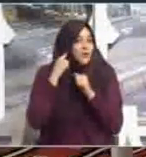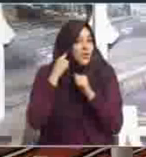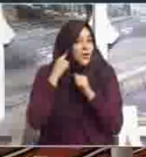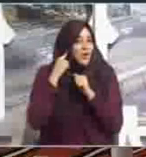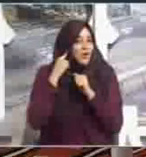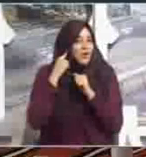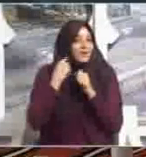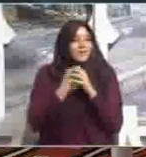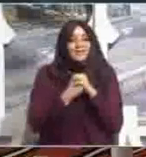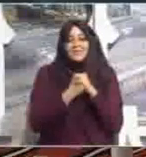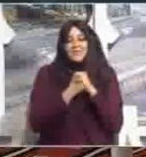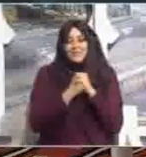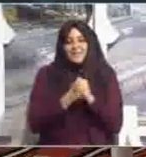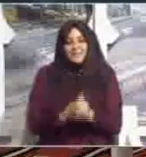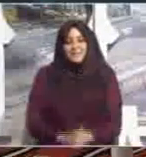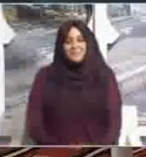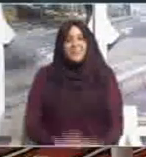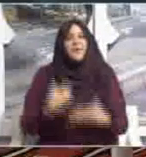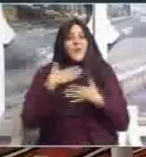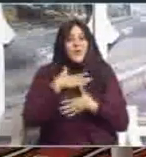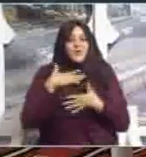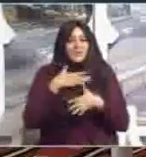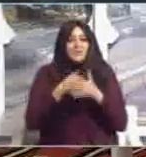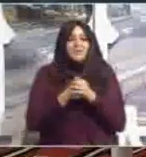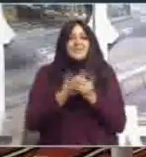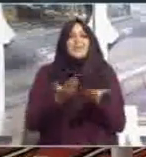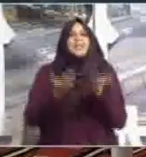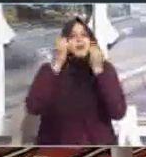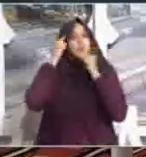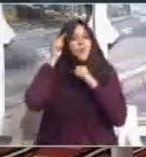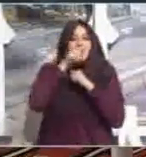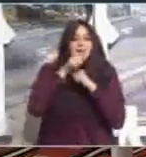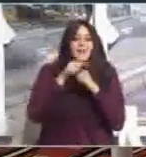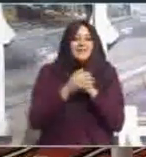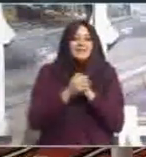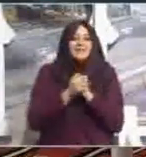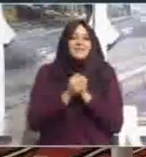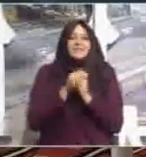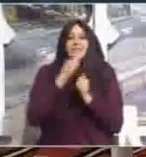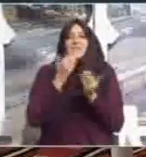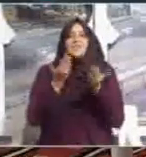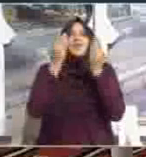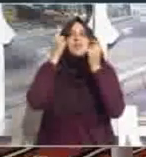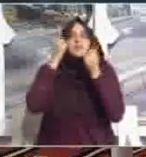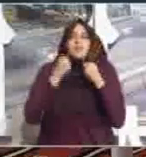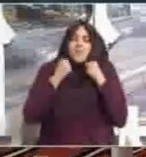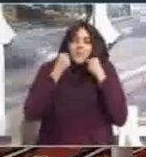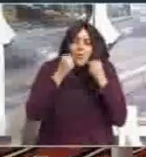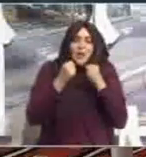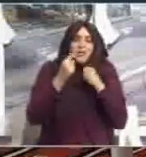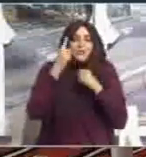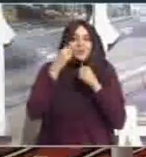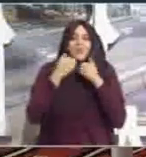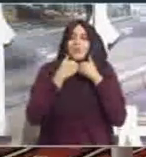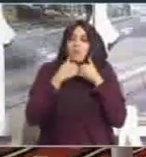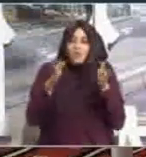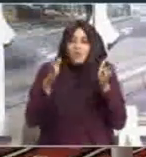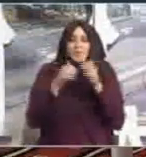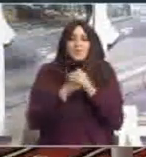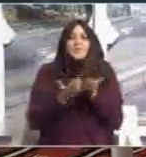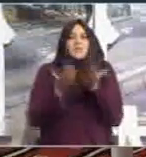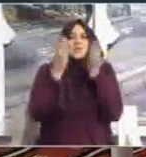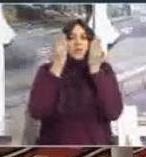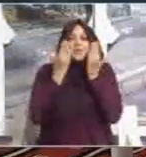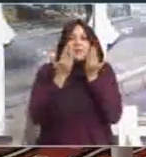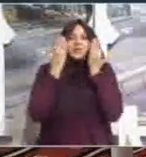هذا الحل هذا ان شاء الله. امين امين اجمعين. ودعي لي يا هارون الله يقويك والله يفتح عليك والله يرفع الضر. يا ربي يقلبوا